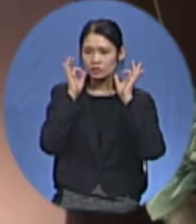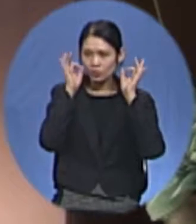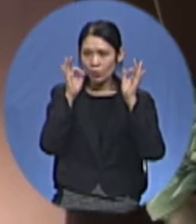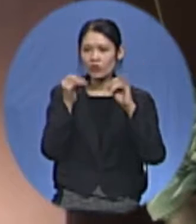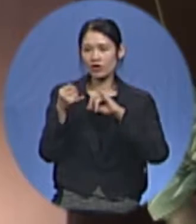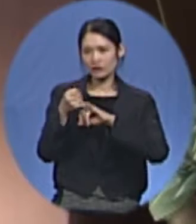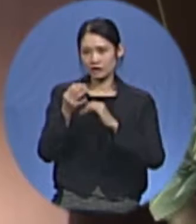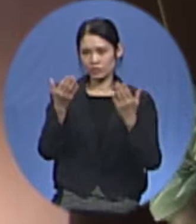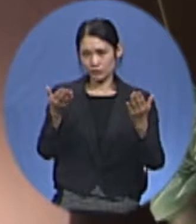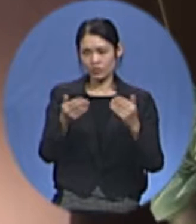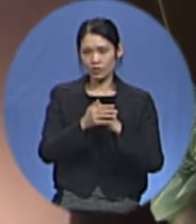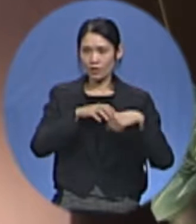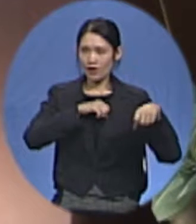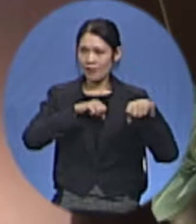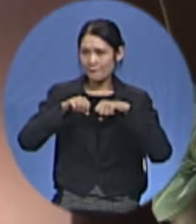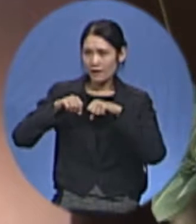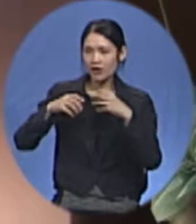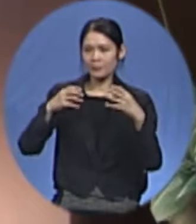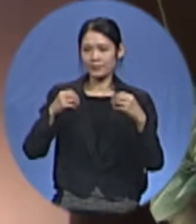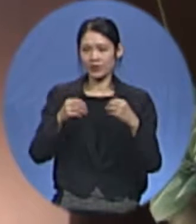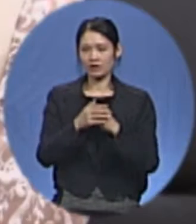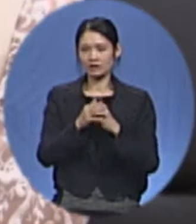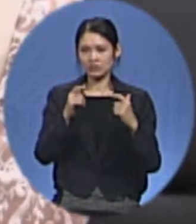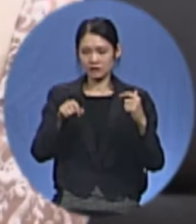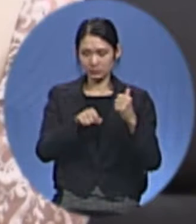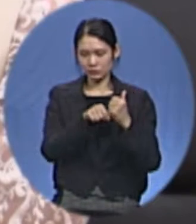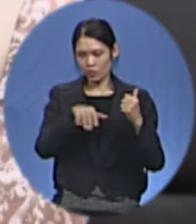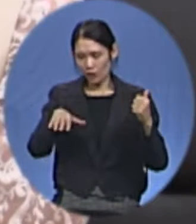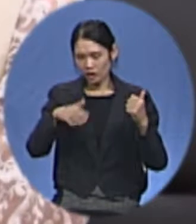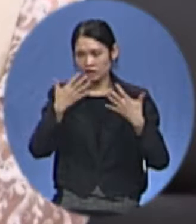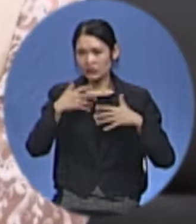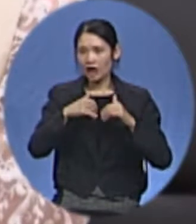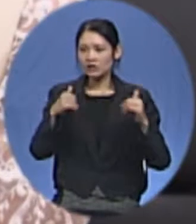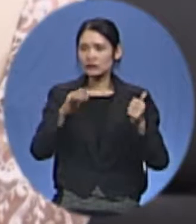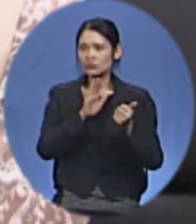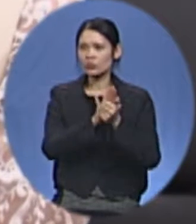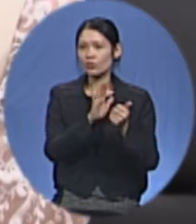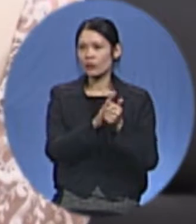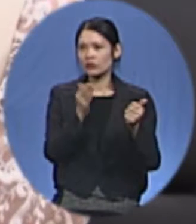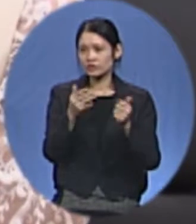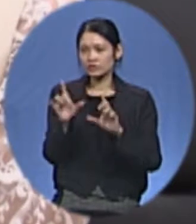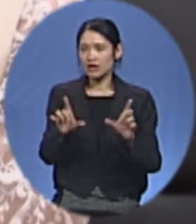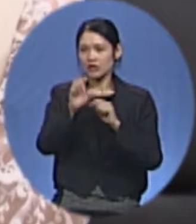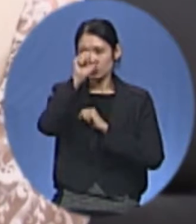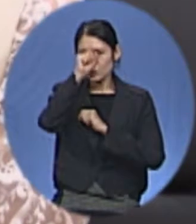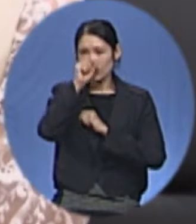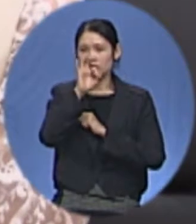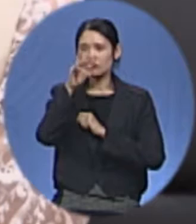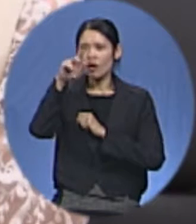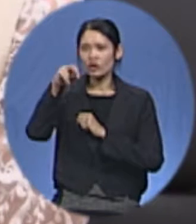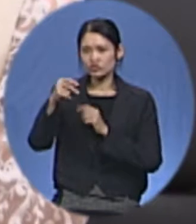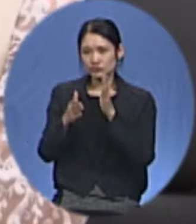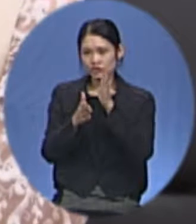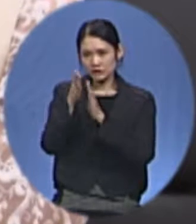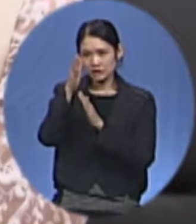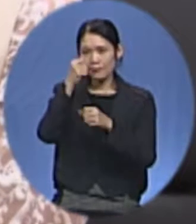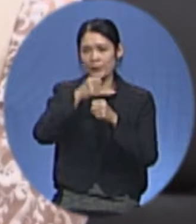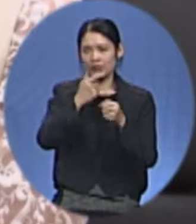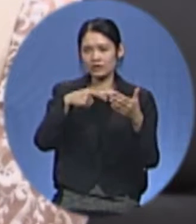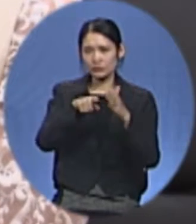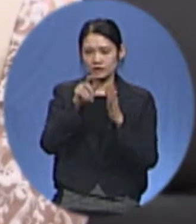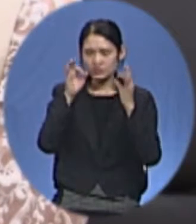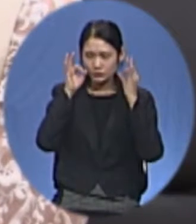활발한 의정활동으로 지역에 소외된 약자를 돕고 살기 좋은 여수시를 만들기 위해